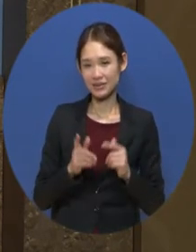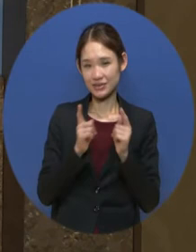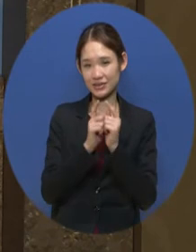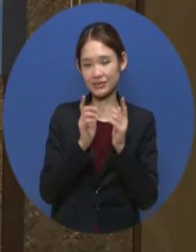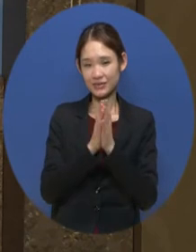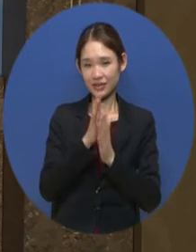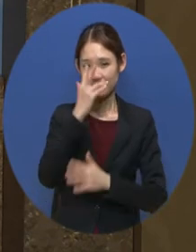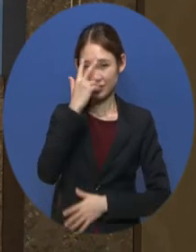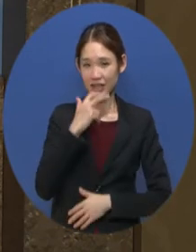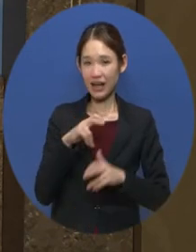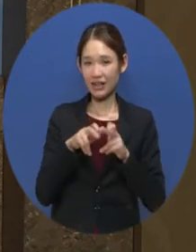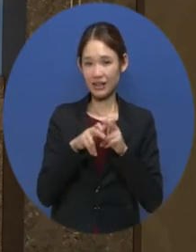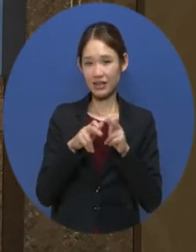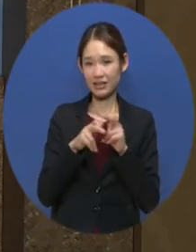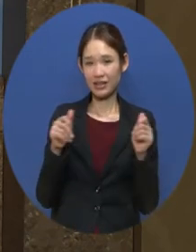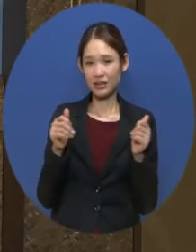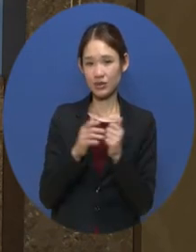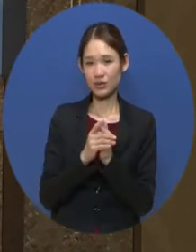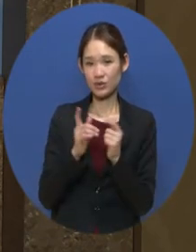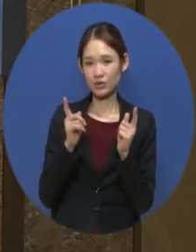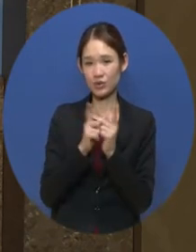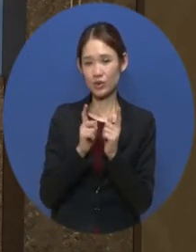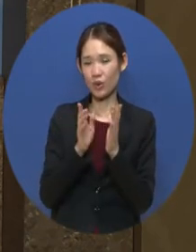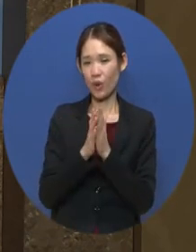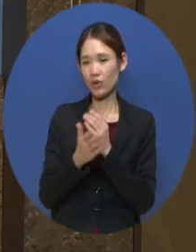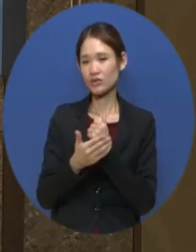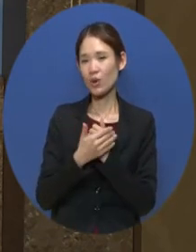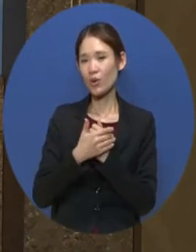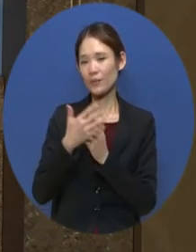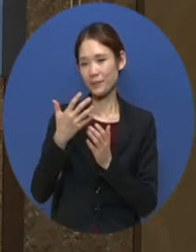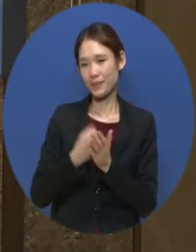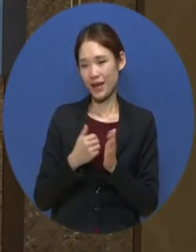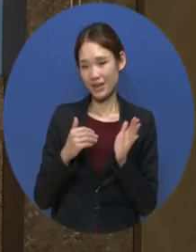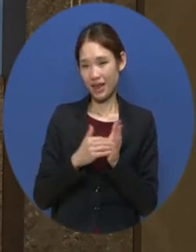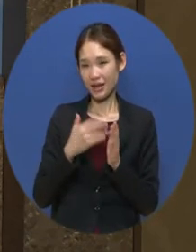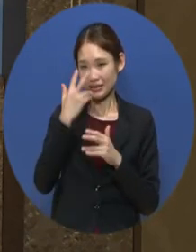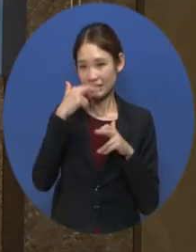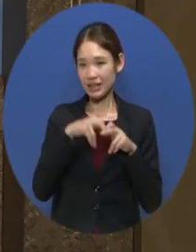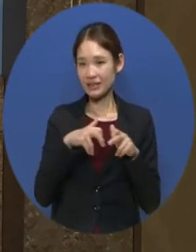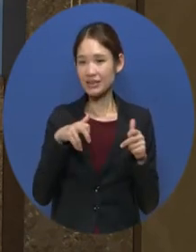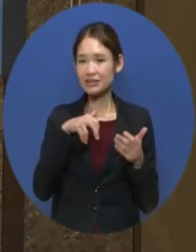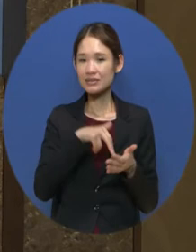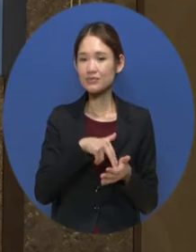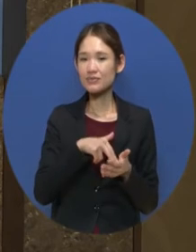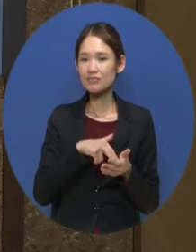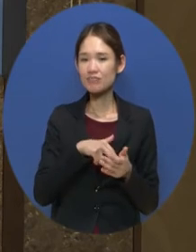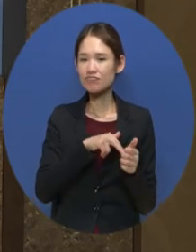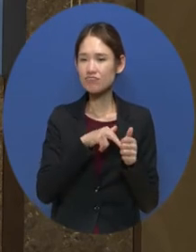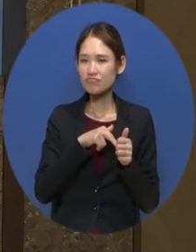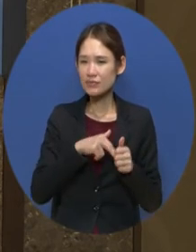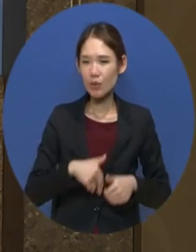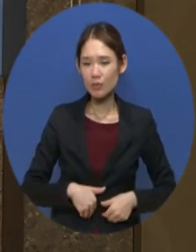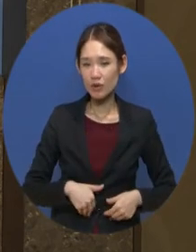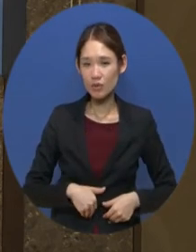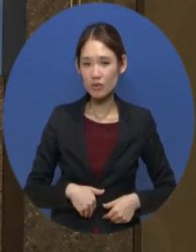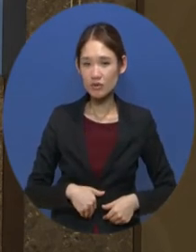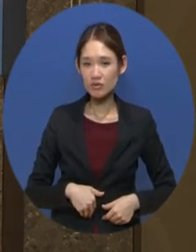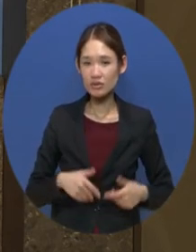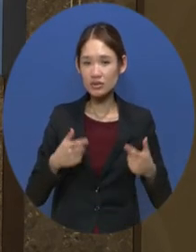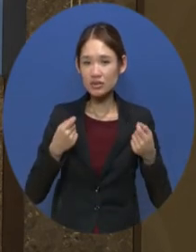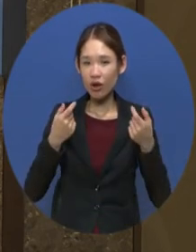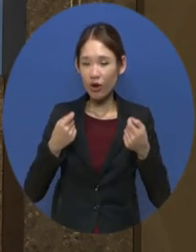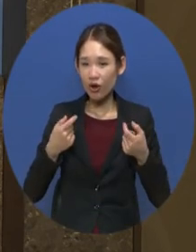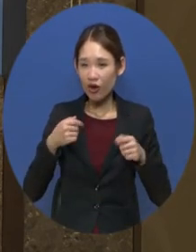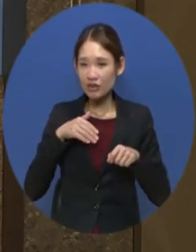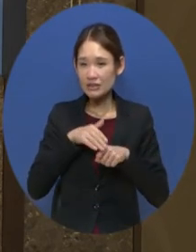실질적으로 시각장애인 당사자분들에게도 도움을 받았고 시각장애인 입장에서 이런 정보가 필요해요. 이런 식으로 제공해 주시면 좋을 것